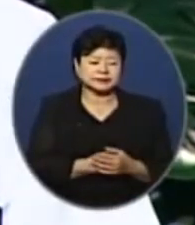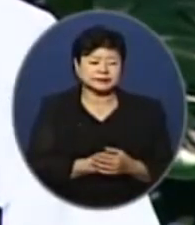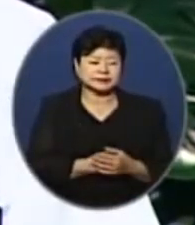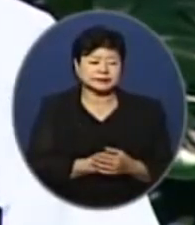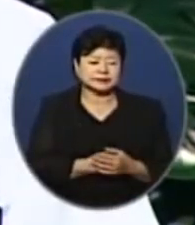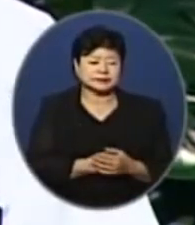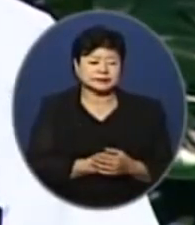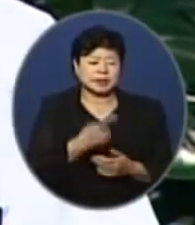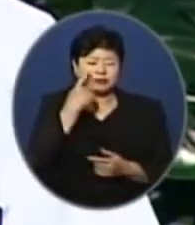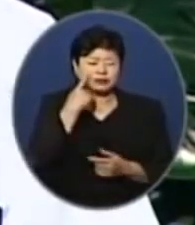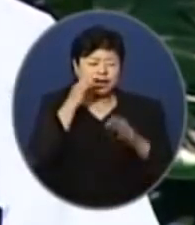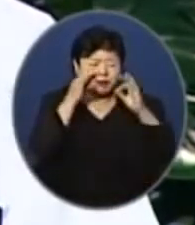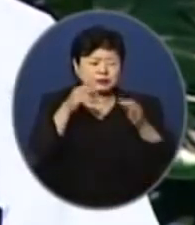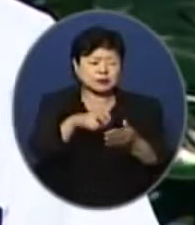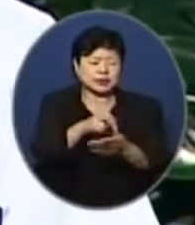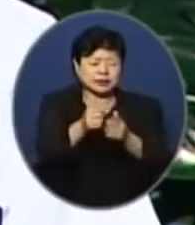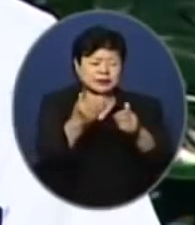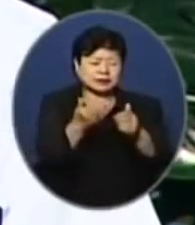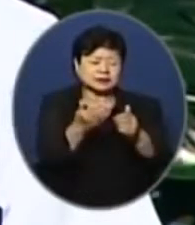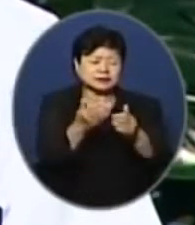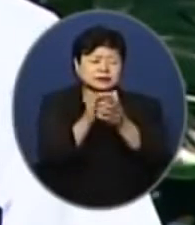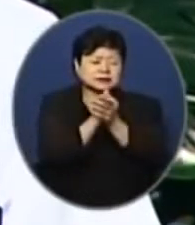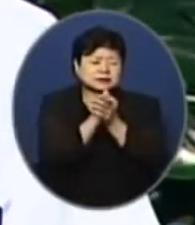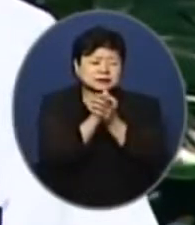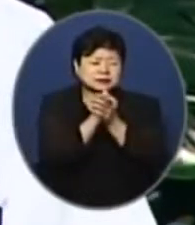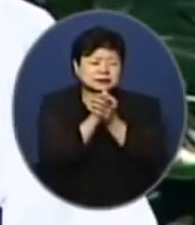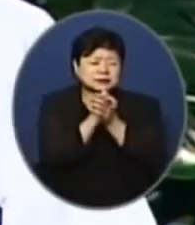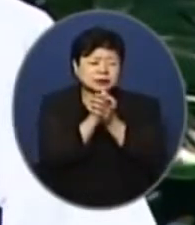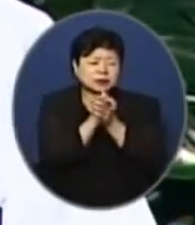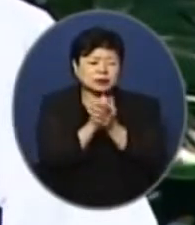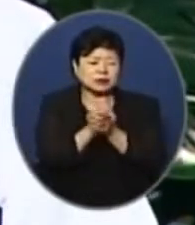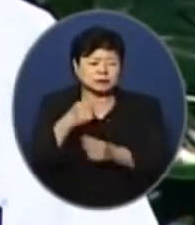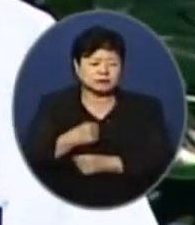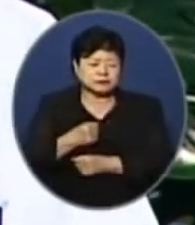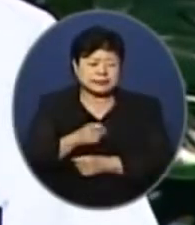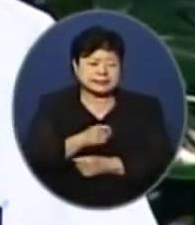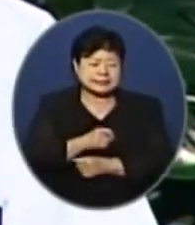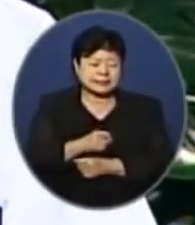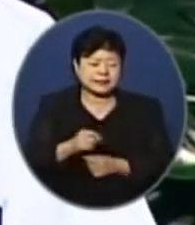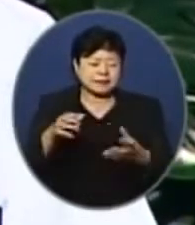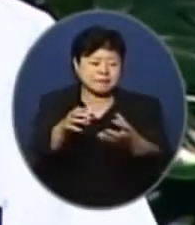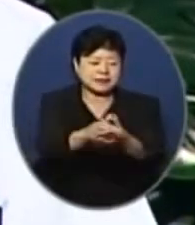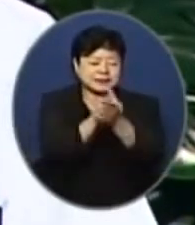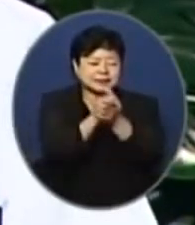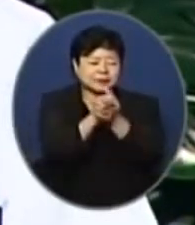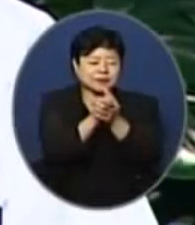그 처절한 모습을 보고 엎드려 기도하는데 하나님께서 기도 특공대를 만들어서 기도해라. 너의 기도를 내가 들어줄 것이다.